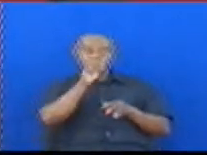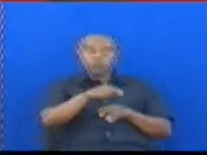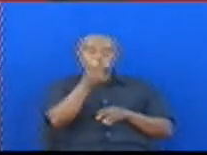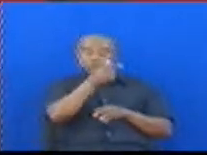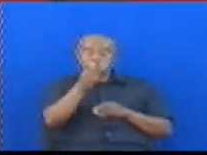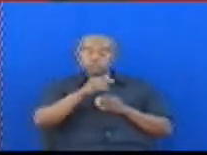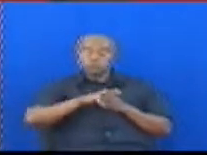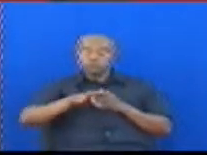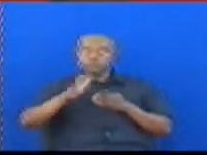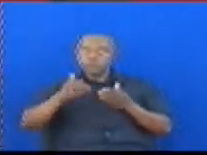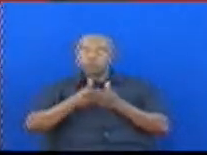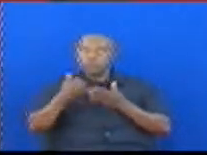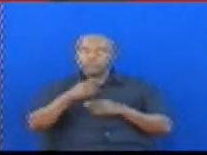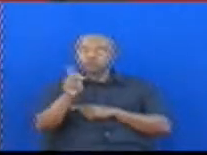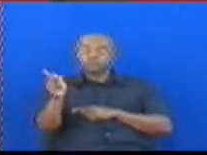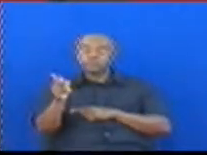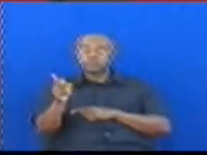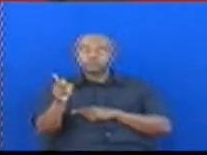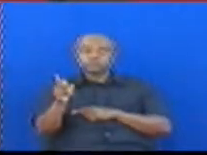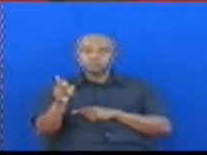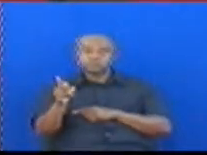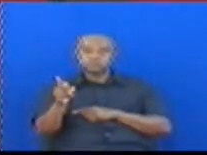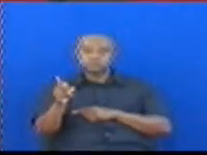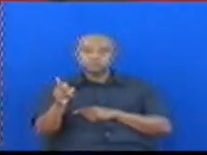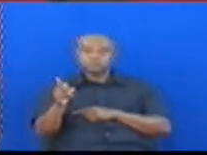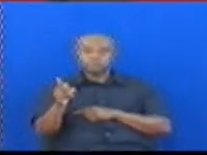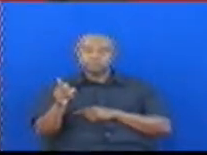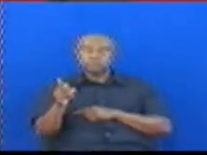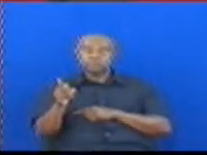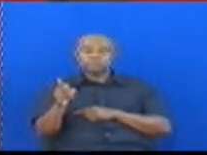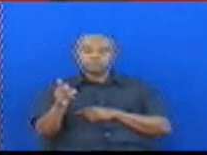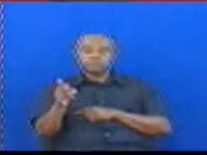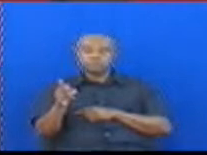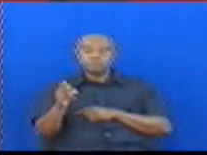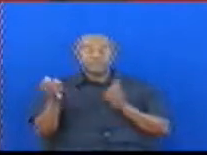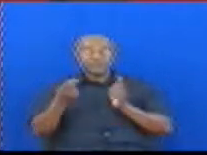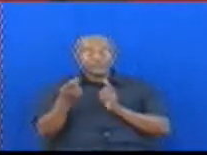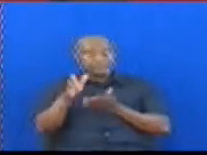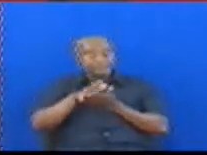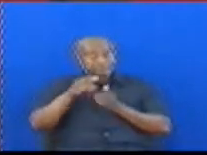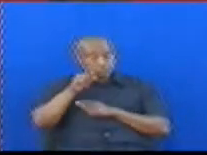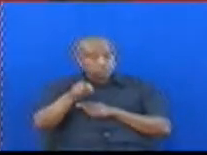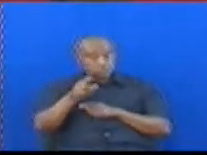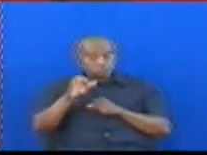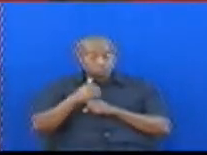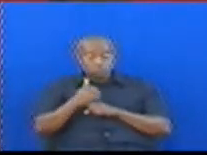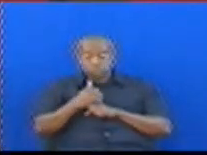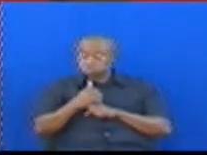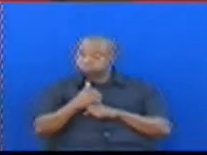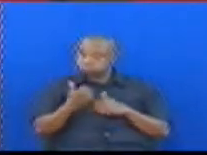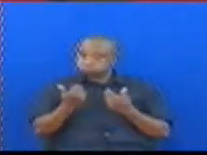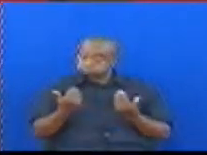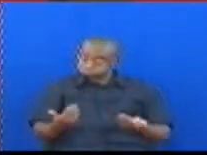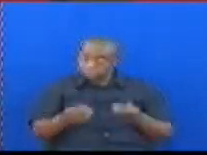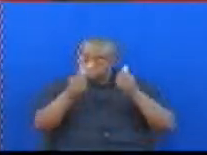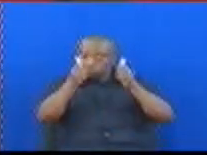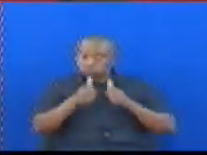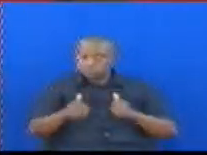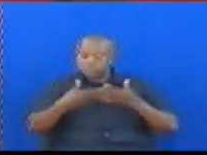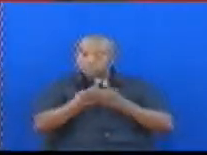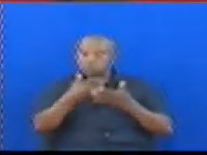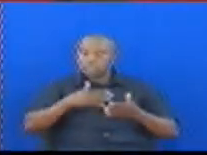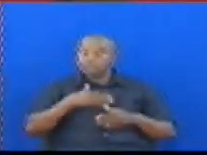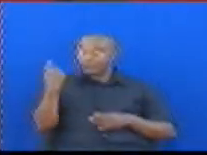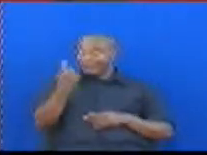ya Kiswahili, basi lakini pia kwa msingi ule ule wa kukuza na kuendeleza lugha yetu ya taifa ya